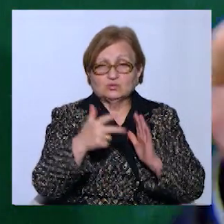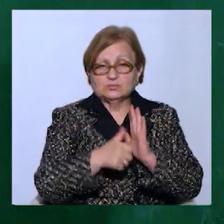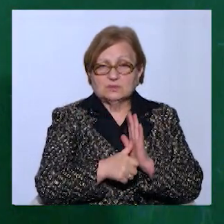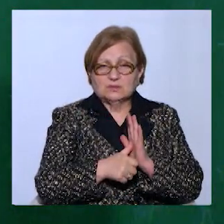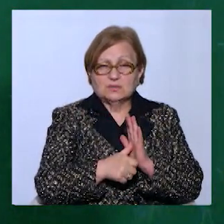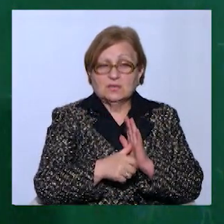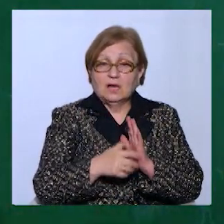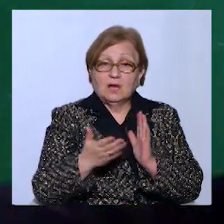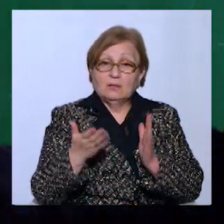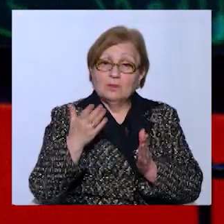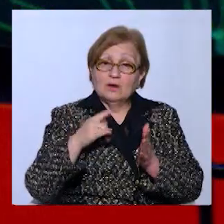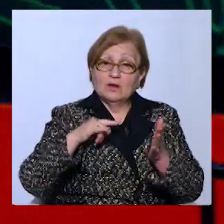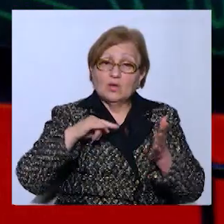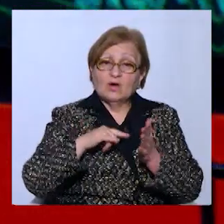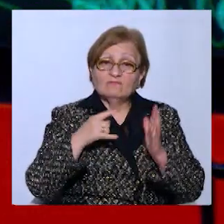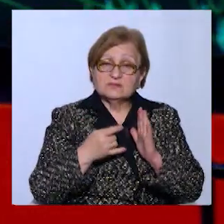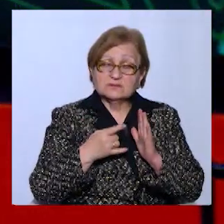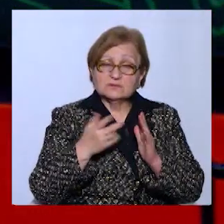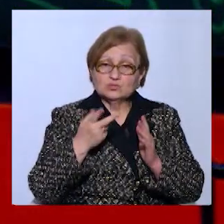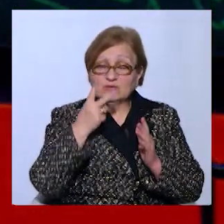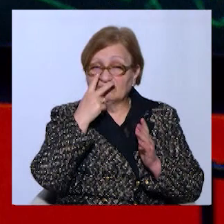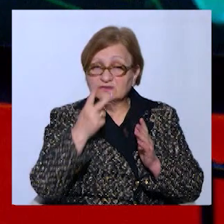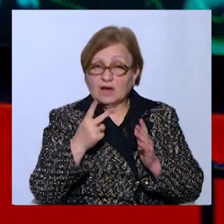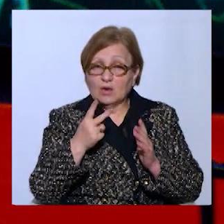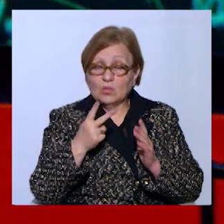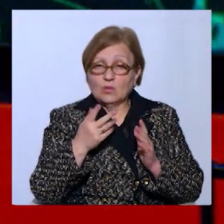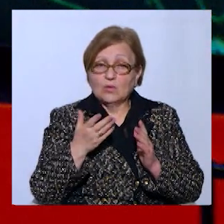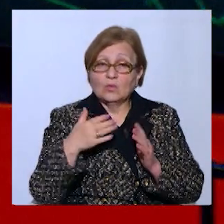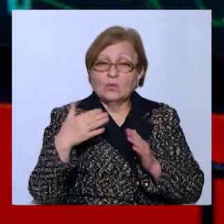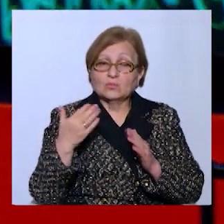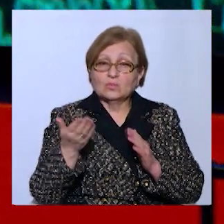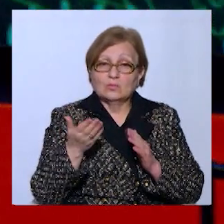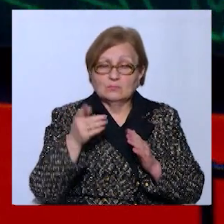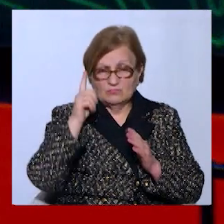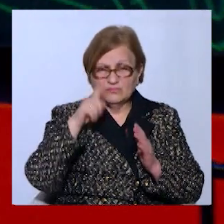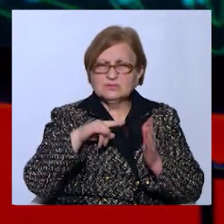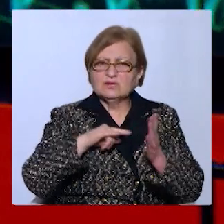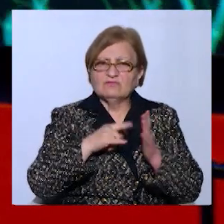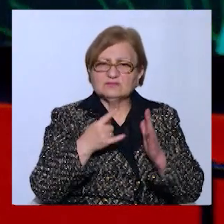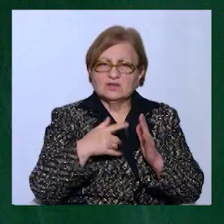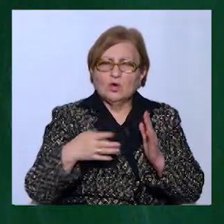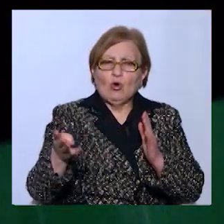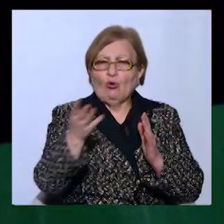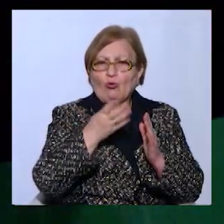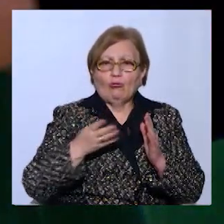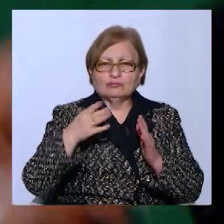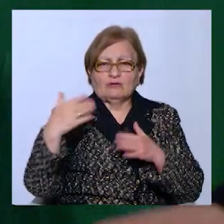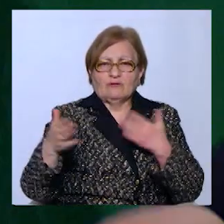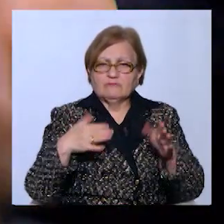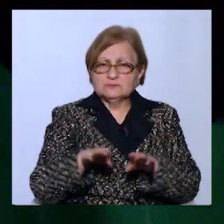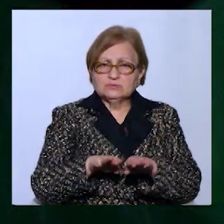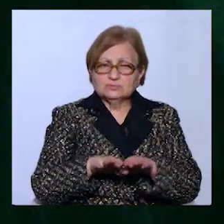მაშ კვადრატი უნდა ვნახო ისეთი. კვადრატი კარგად ვიცი რა არის, 3-4-ვე გვერდი